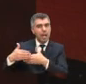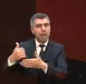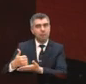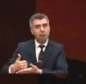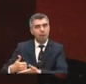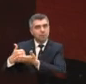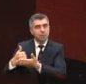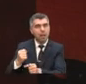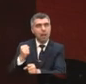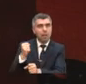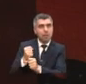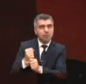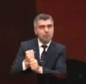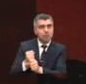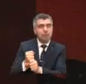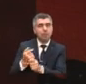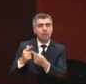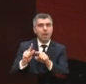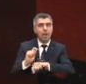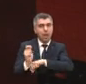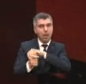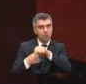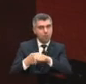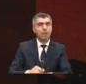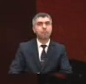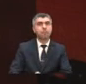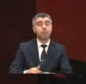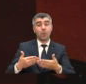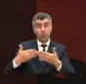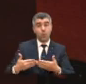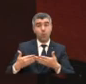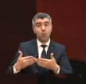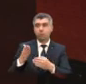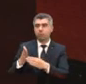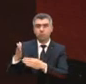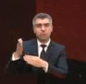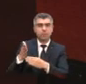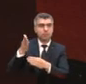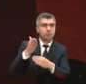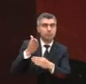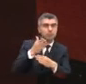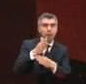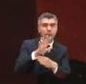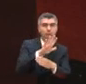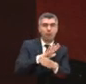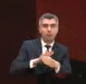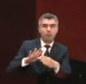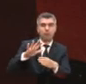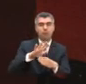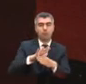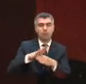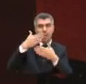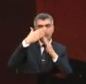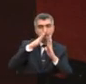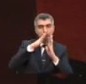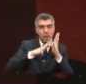ديال التشغيل في الباديه، بحيث عندنا اليوم قوافل تجوب جميع على كل حال اغلب الجهات ديال